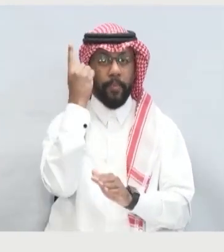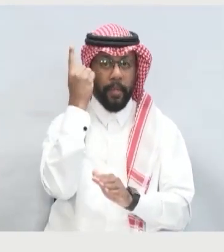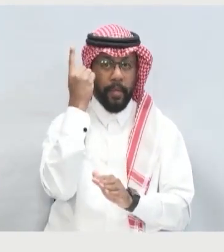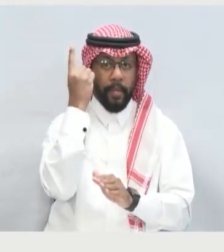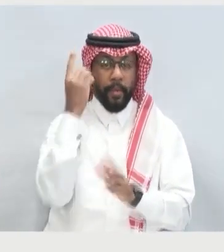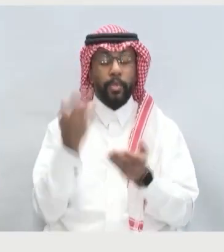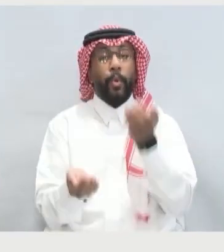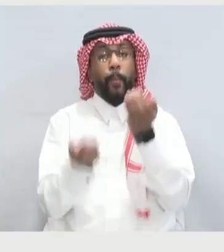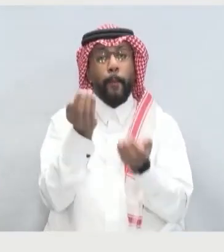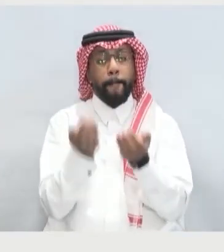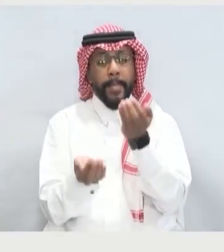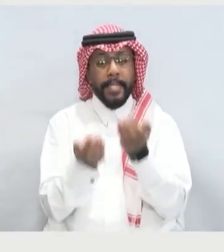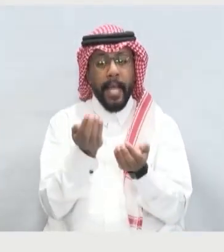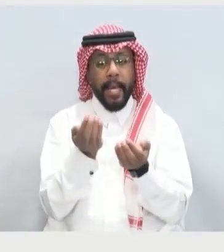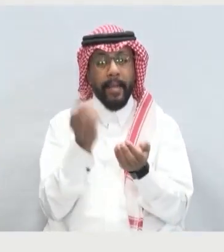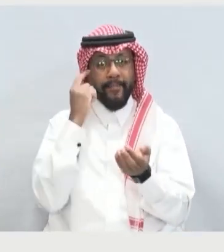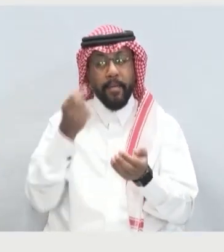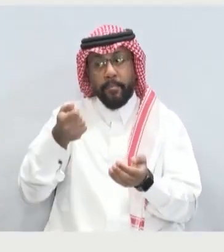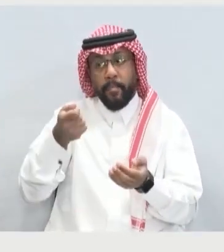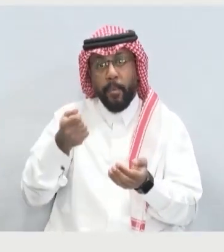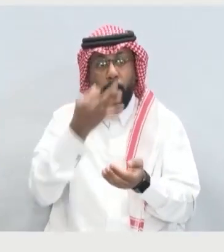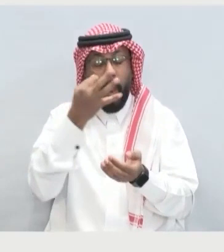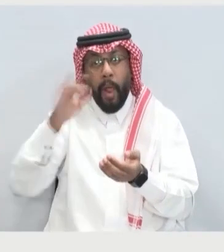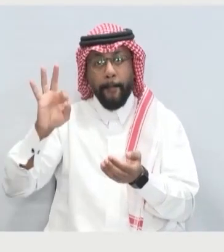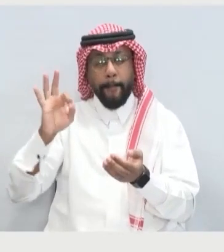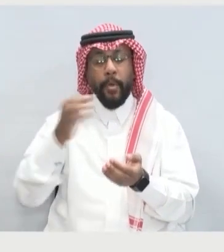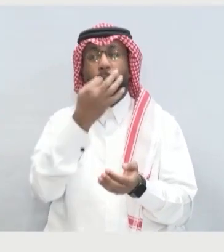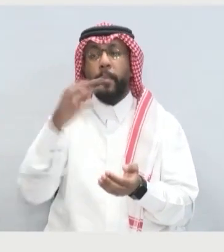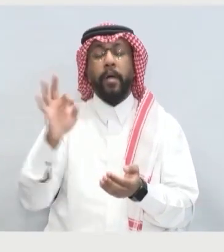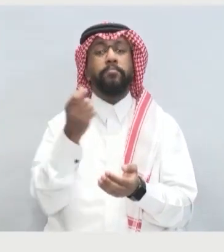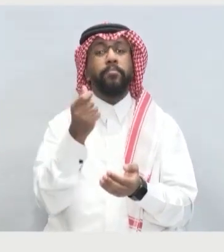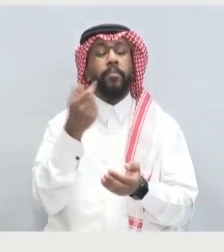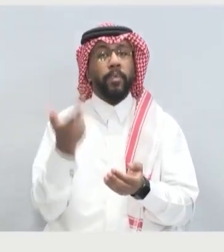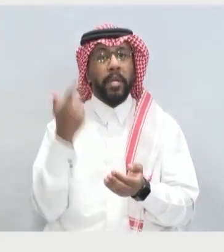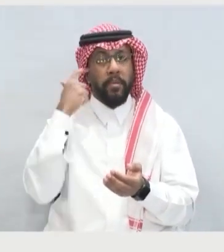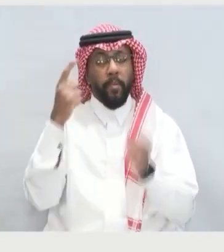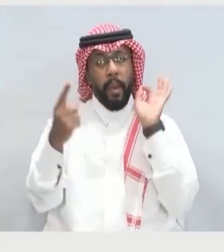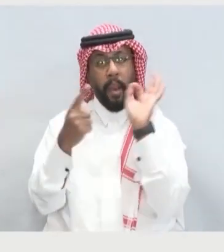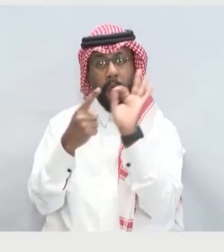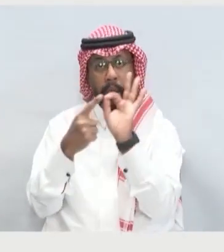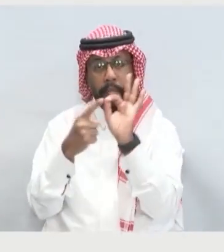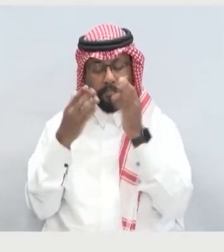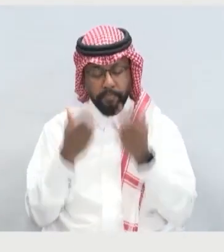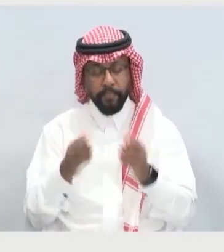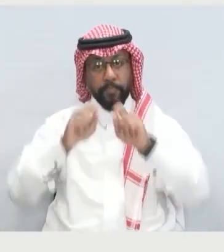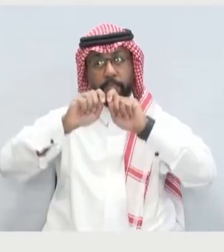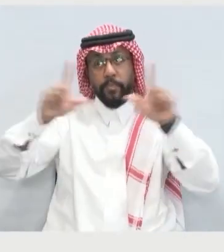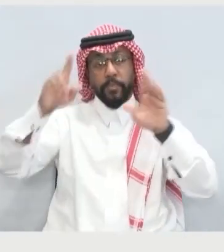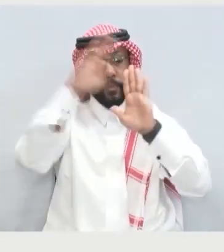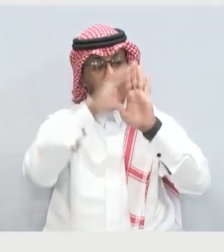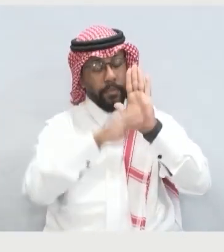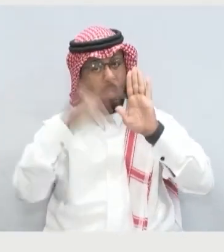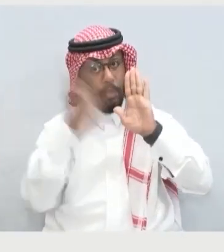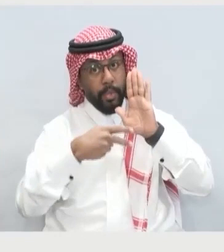عن الميزانيه العموميه او ما تسمى ايضا بالمركز المالي تهدف هذه الميزانيه الى بيان قيمه